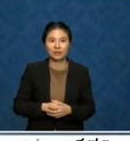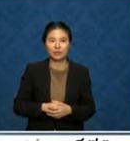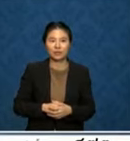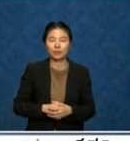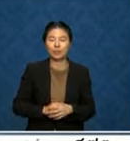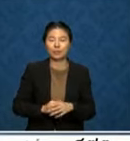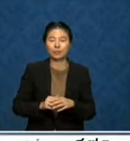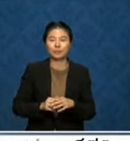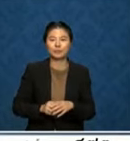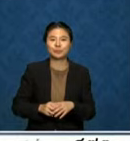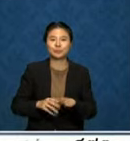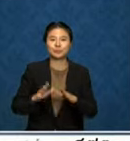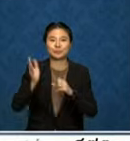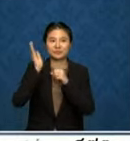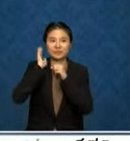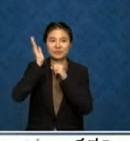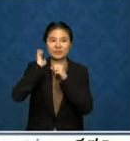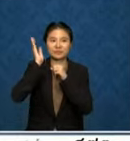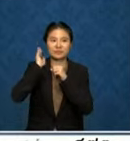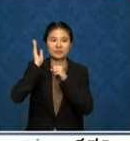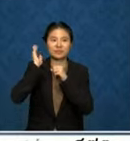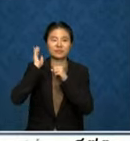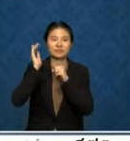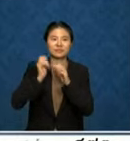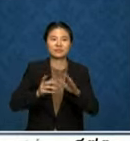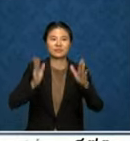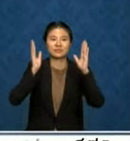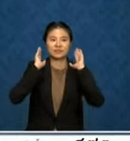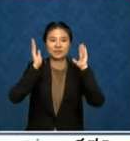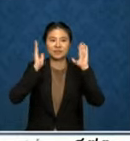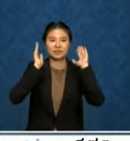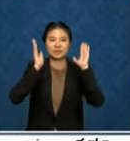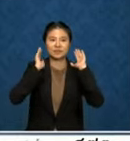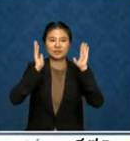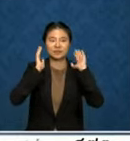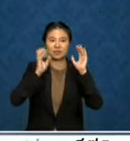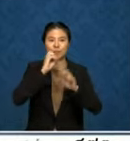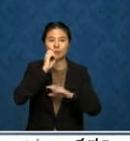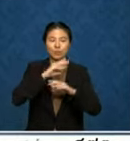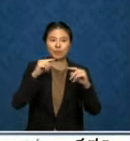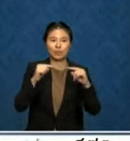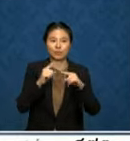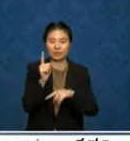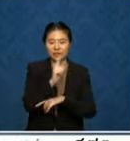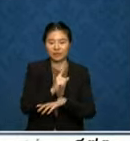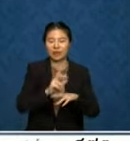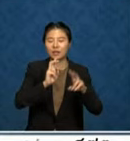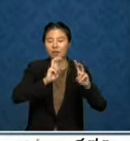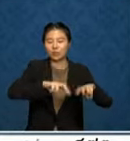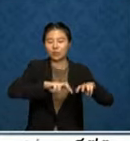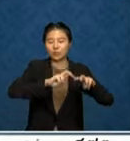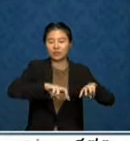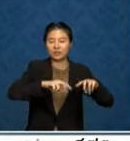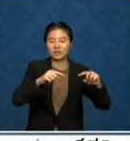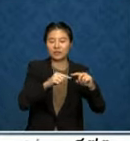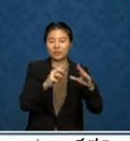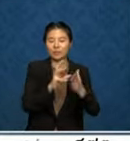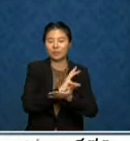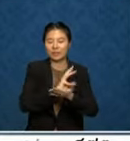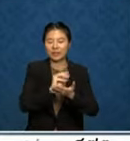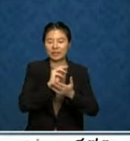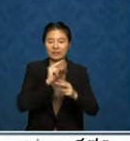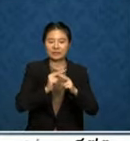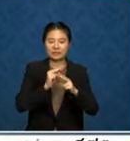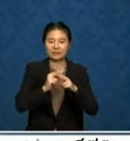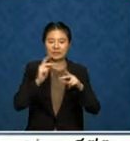รดังคนหนึ่งนะฮะมาเป็นตัวโฆษณามีการอ้างถึงผู้วิจัยนะว่ามาจากมหาวิทยาลัยชื่อดัง